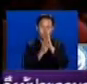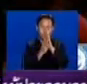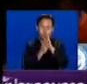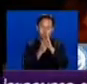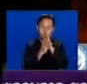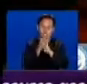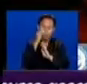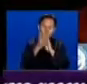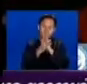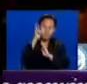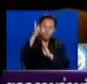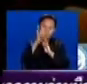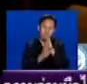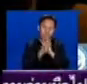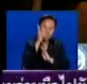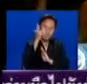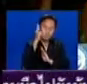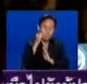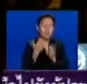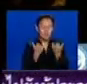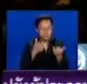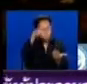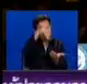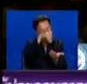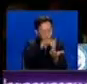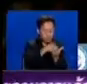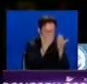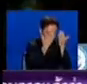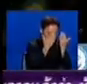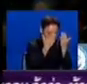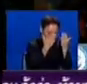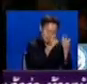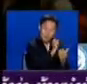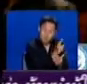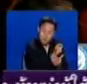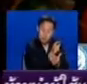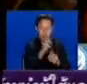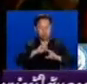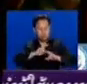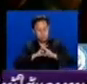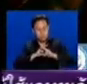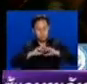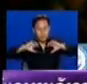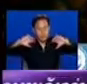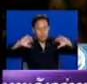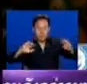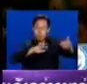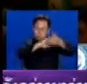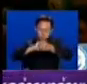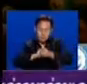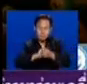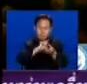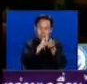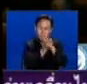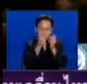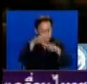ริกิติ์เพื่อให้หน่วยงานทั้งภาครัฐเอกชนและตัวแทนศาสนามีส่วนร่วมในการปฏิรูปการศึกษาด้วยการเปิดเว